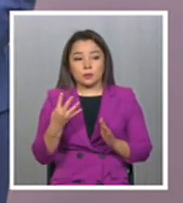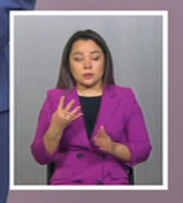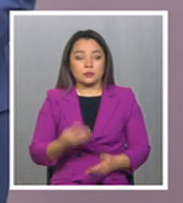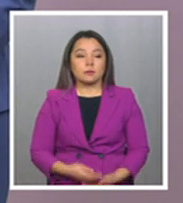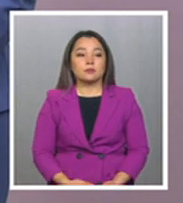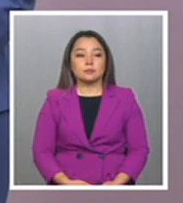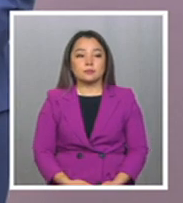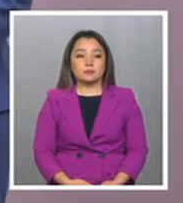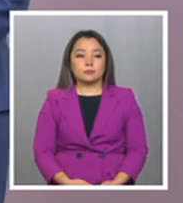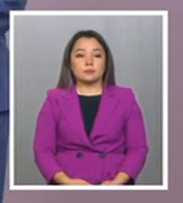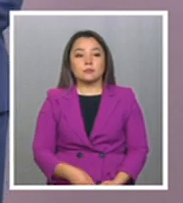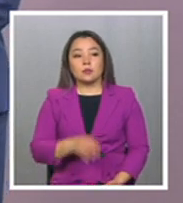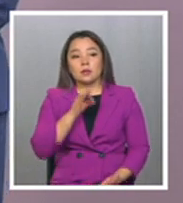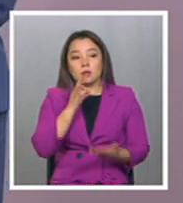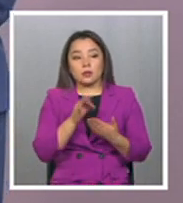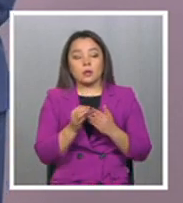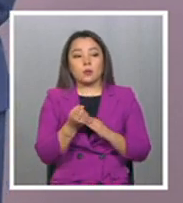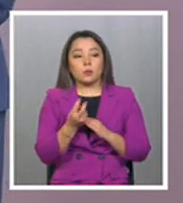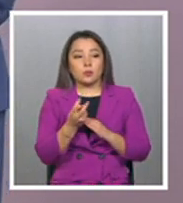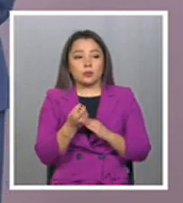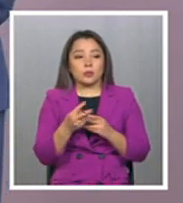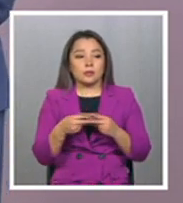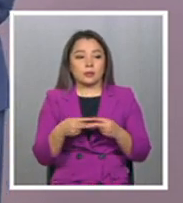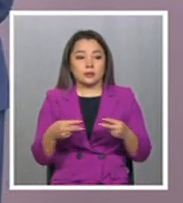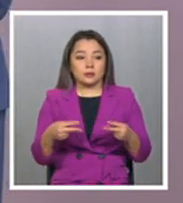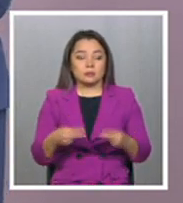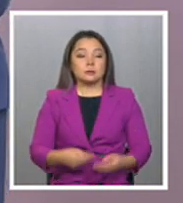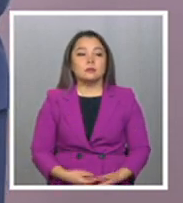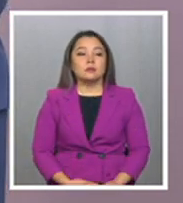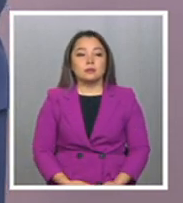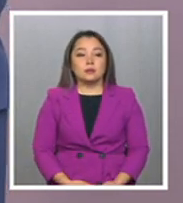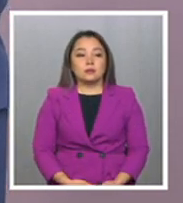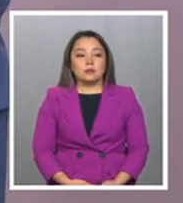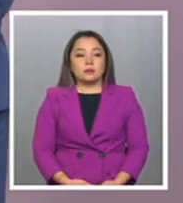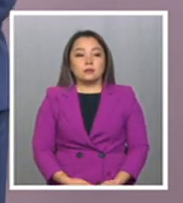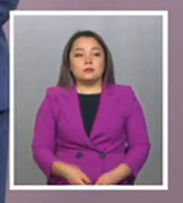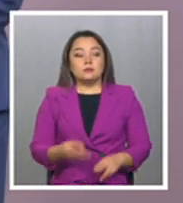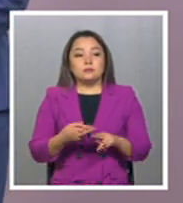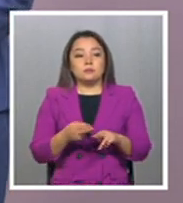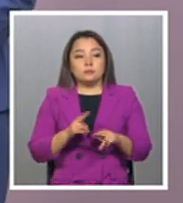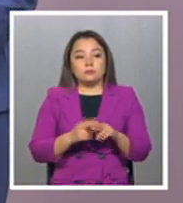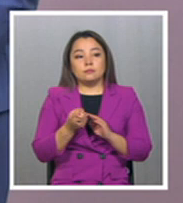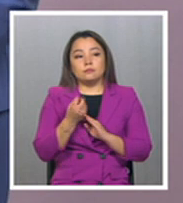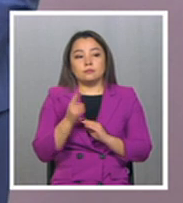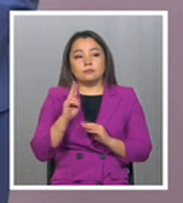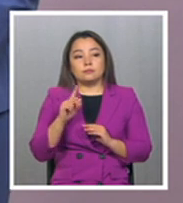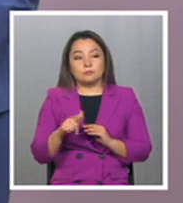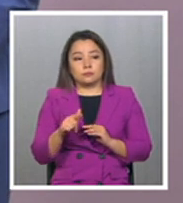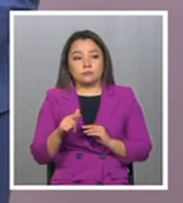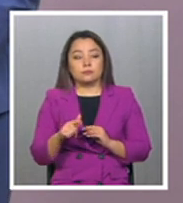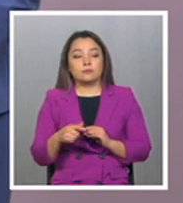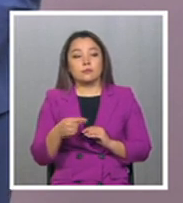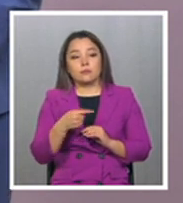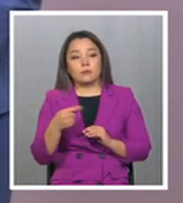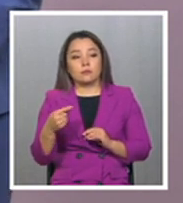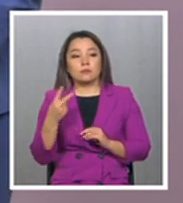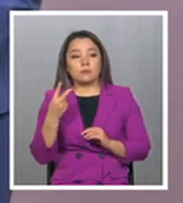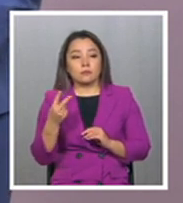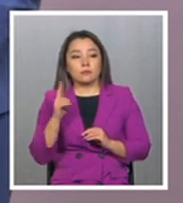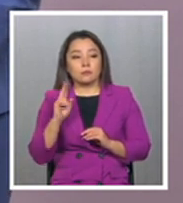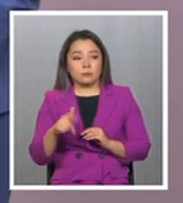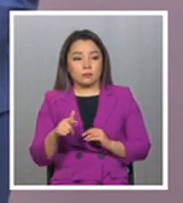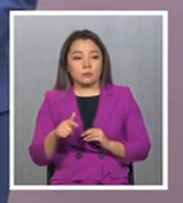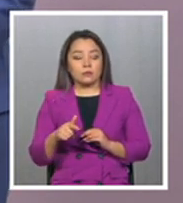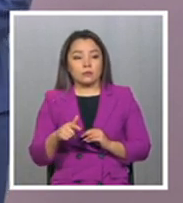көбейтеміз. Мәні 12-ге тең болады. Ендеше 12 килограммнан 2 килограммды